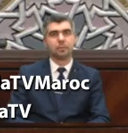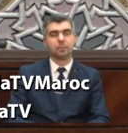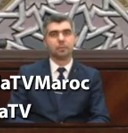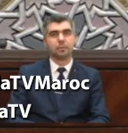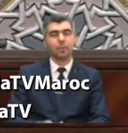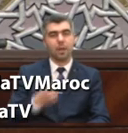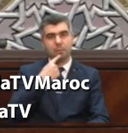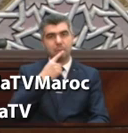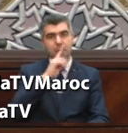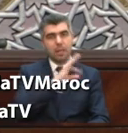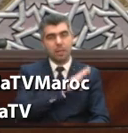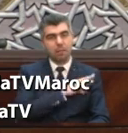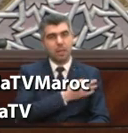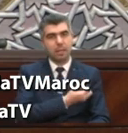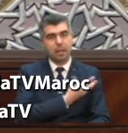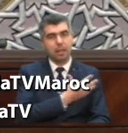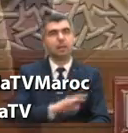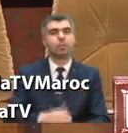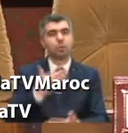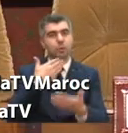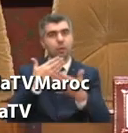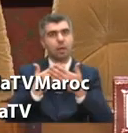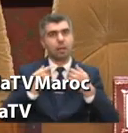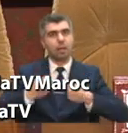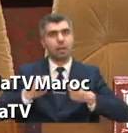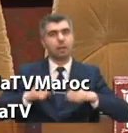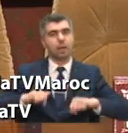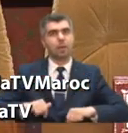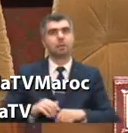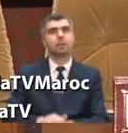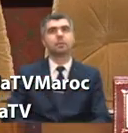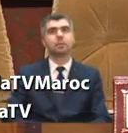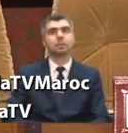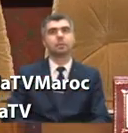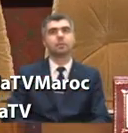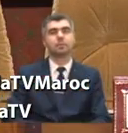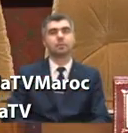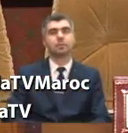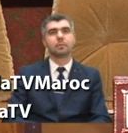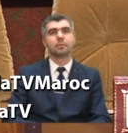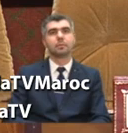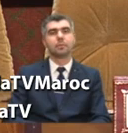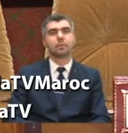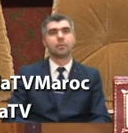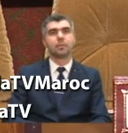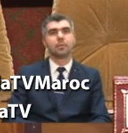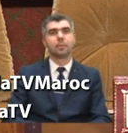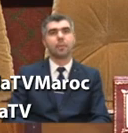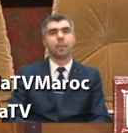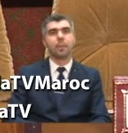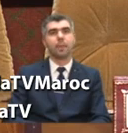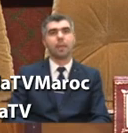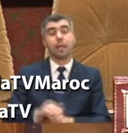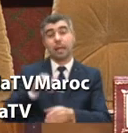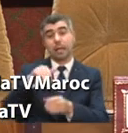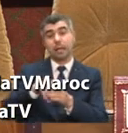بسم الله الرحمن الرحيم. شكرا سيد رئيس، سيد الوزير، سيد وزير الدولة، في الفريق، نحن